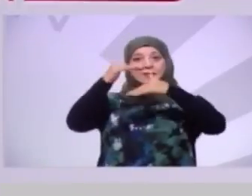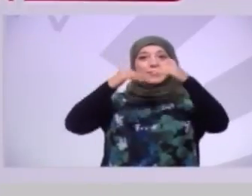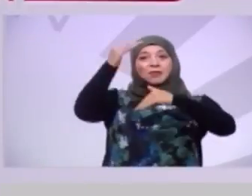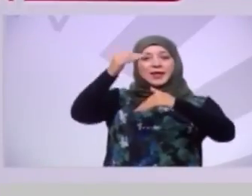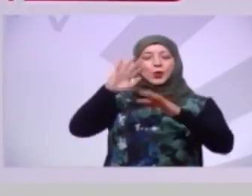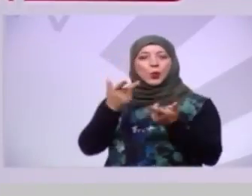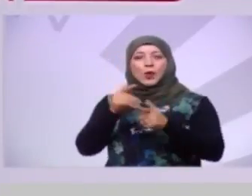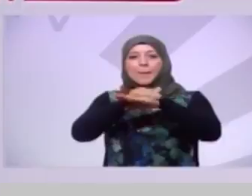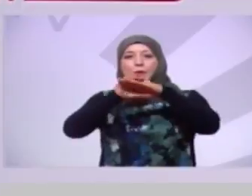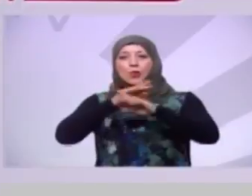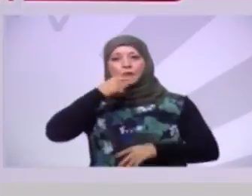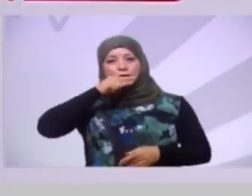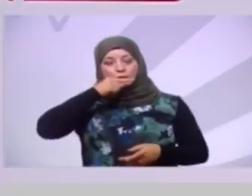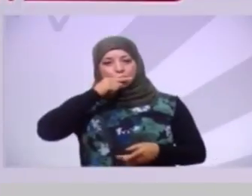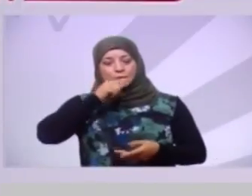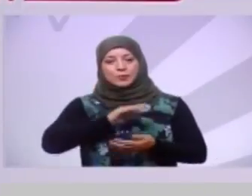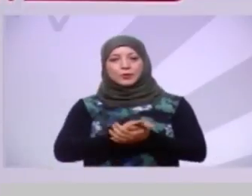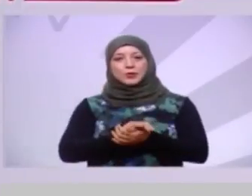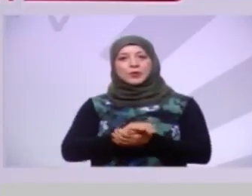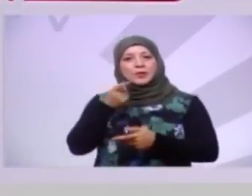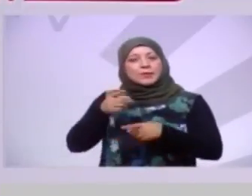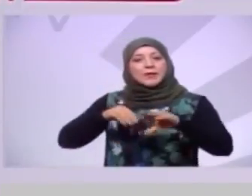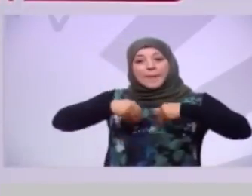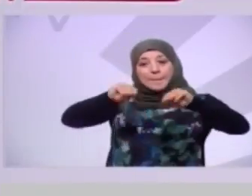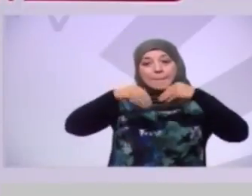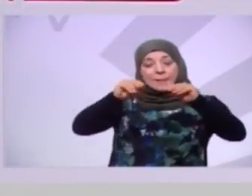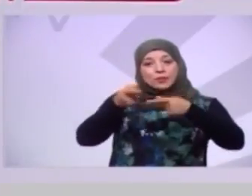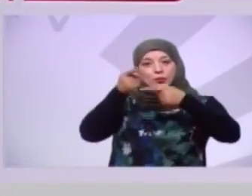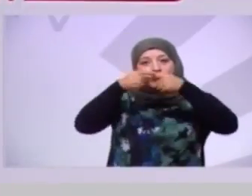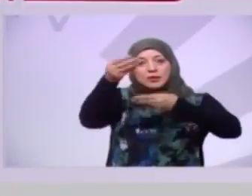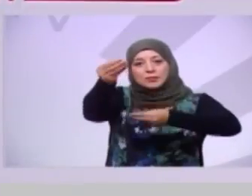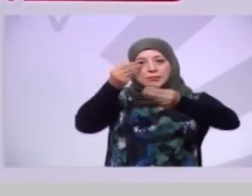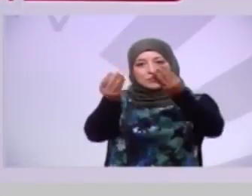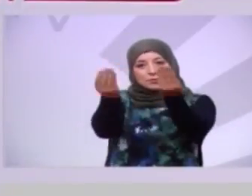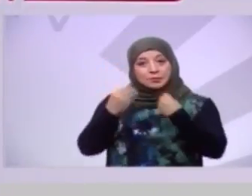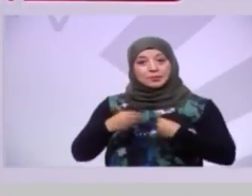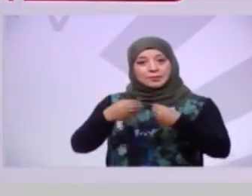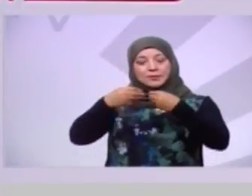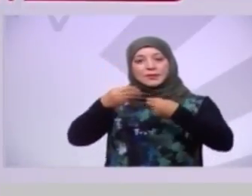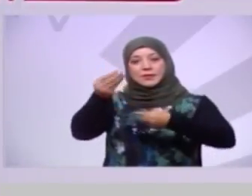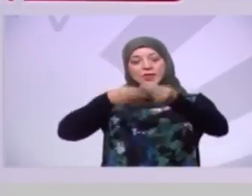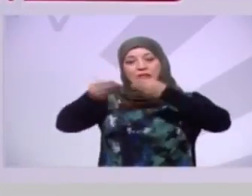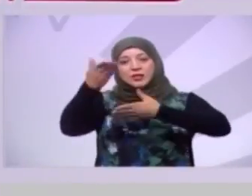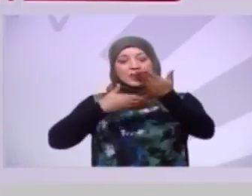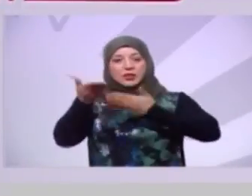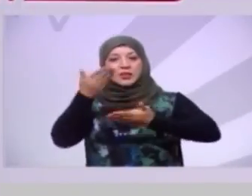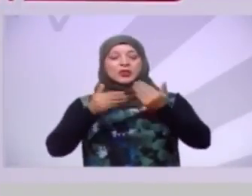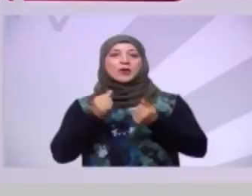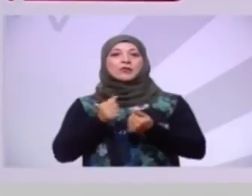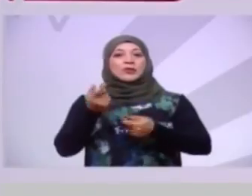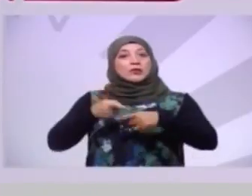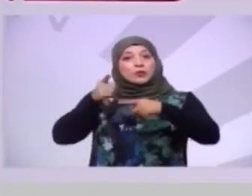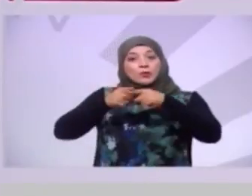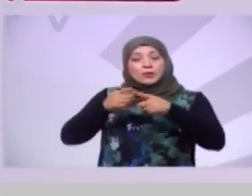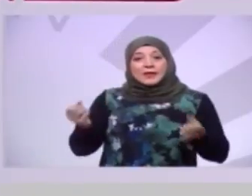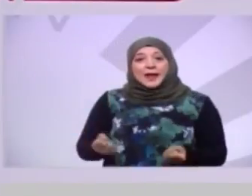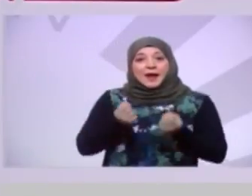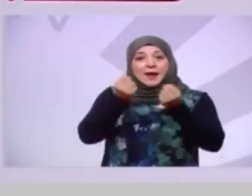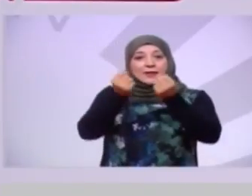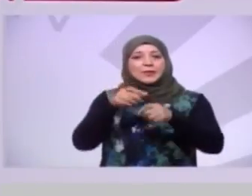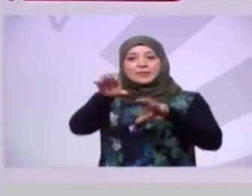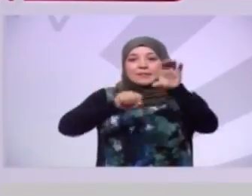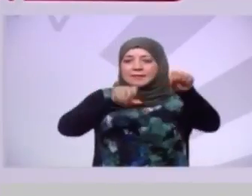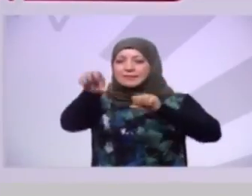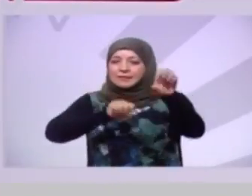التمور من من تسويق وتصدير اسعى لجلب اطباء